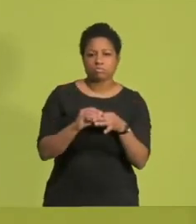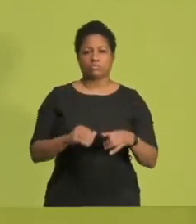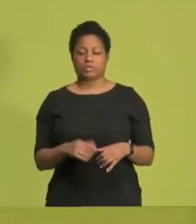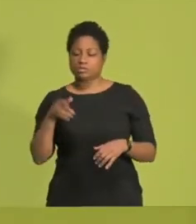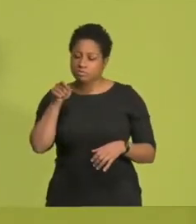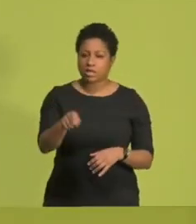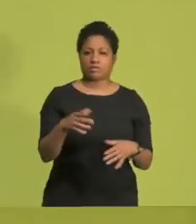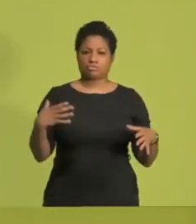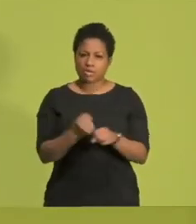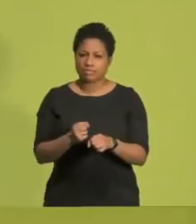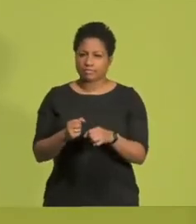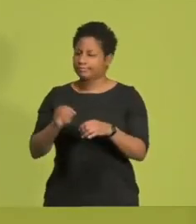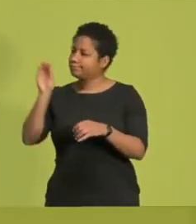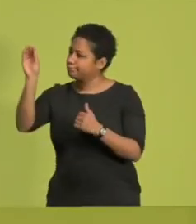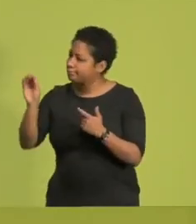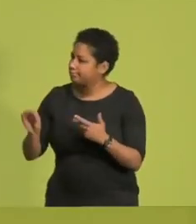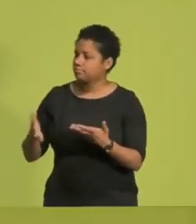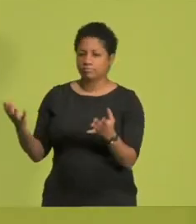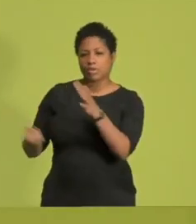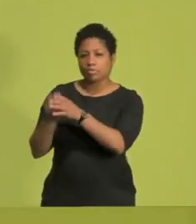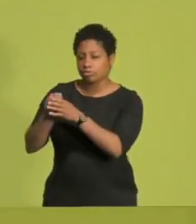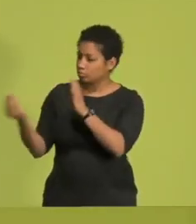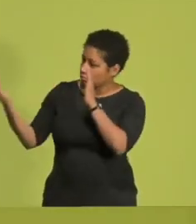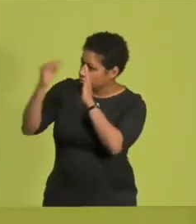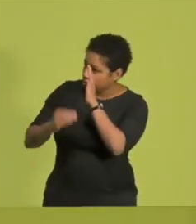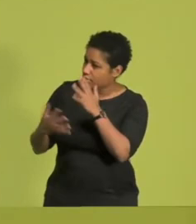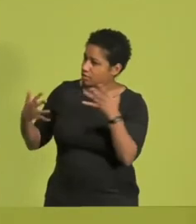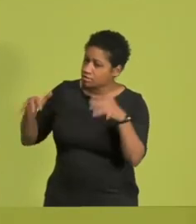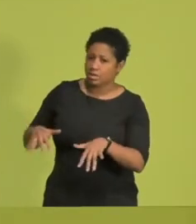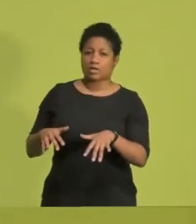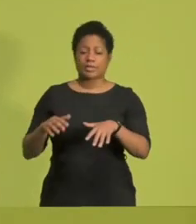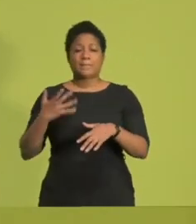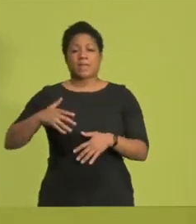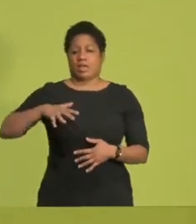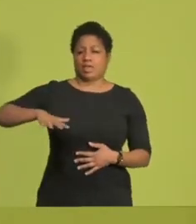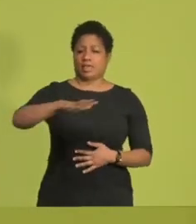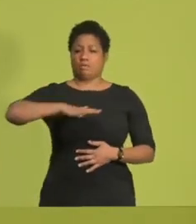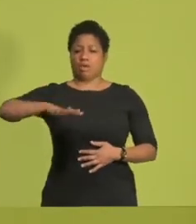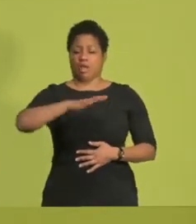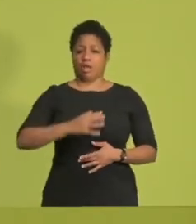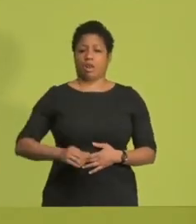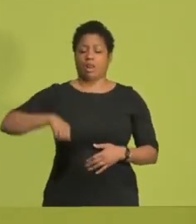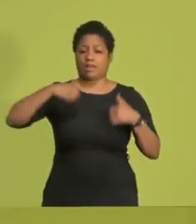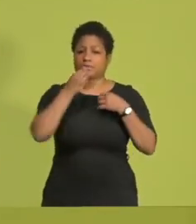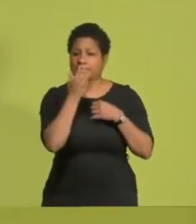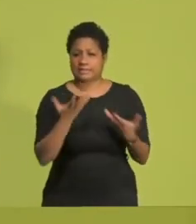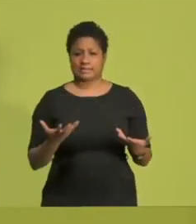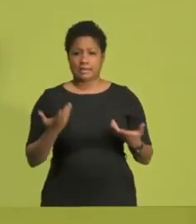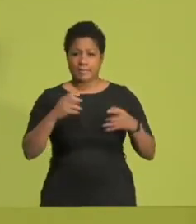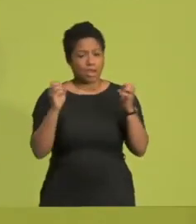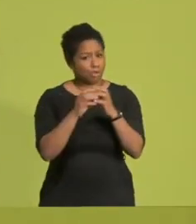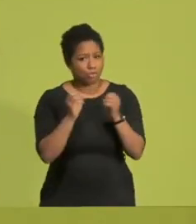wir dort definieren können, welche Produkte kommen da rein, wie kriegen wir das hin, möglichst viel regionale Lebensmittel dort hineinzubekommen, möglichst